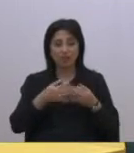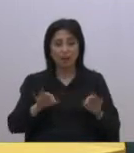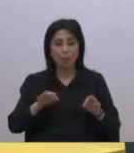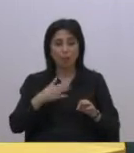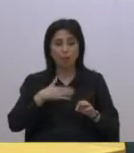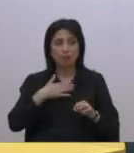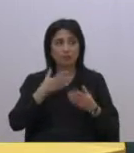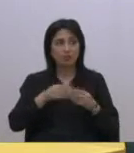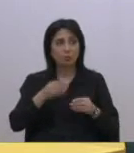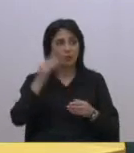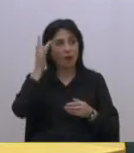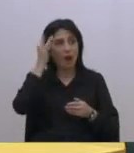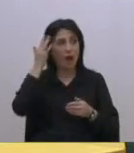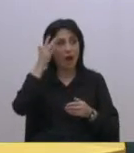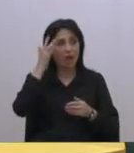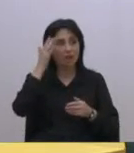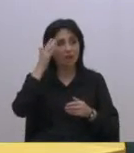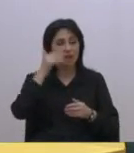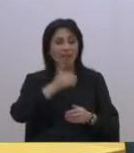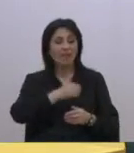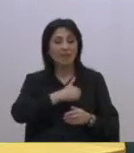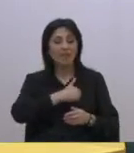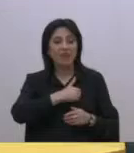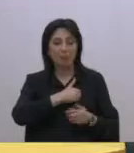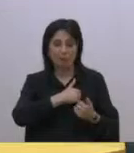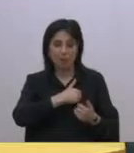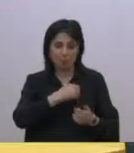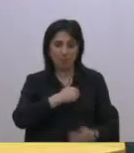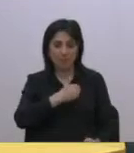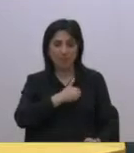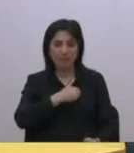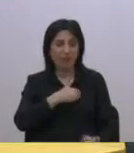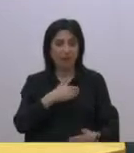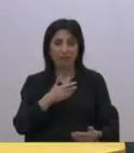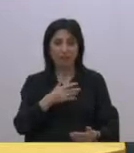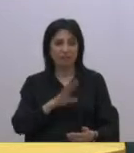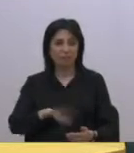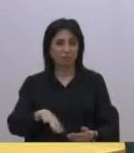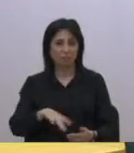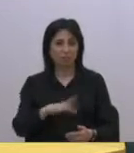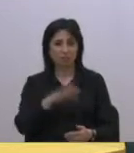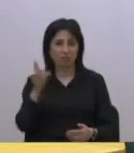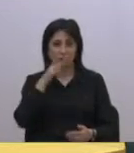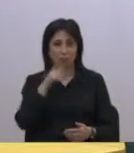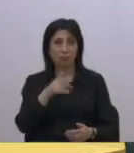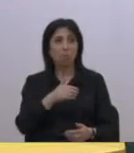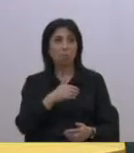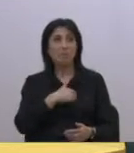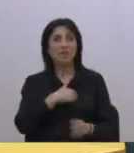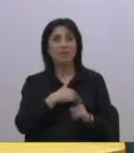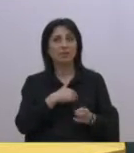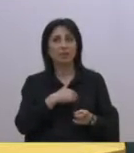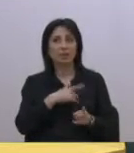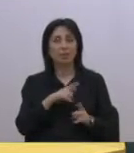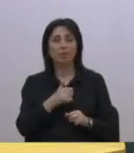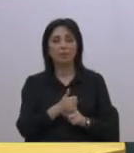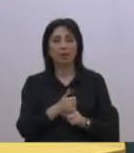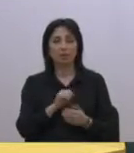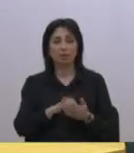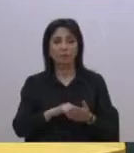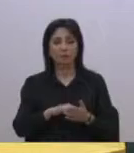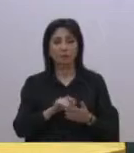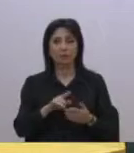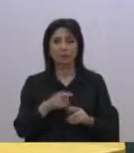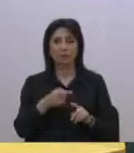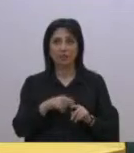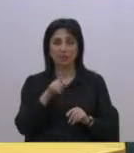ჩვენი დამოუკიდებლობა ნების, ანუ გადაწყვეტილების მიღების შესაძლებლობა. და რატო? რა იყო ამის მთავარი მიზეზი?